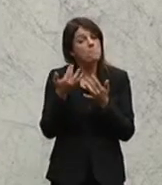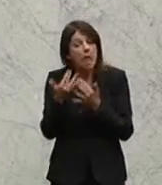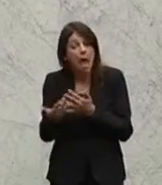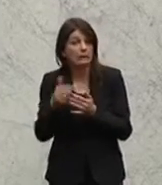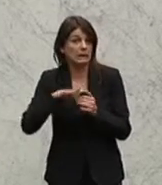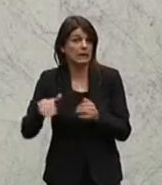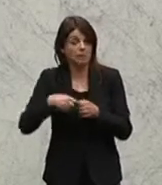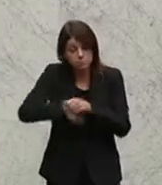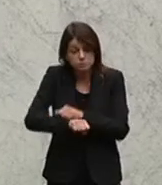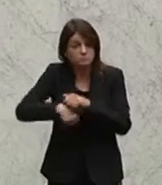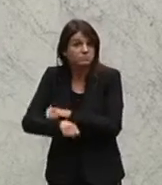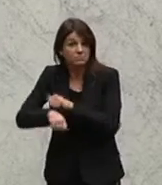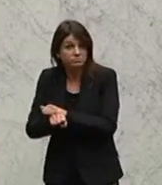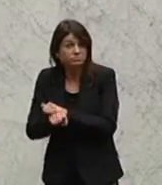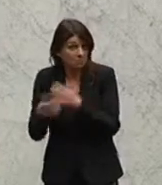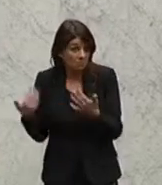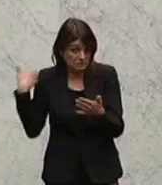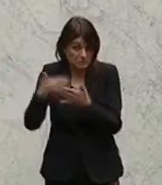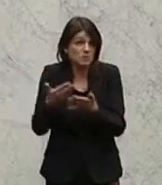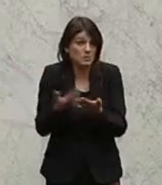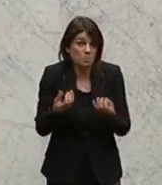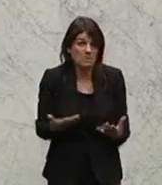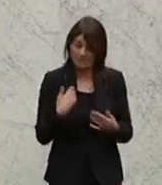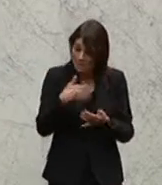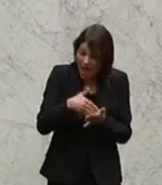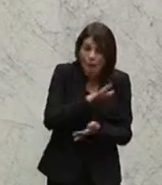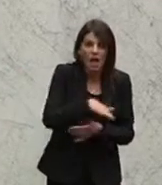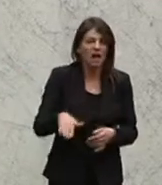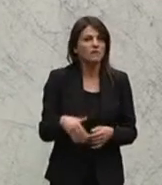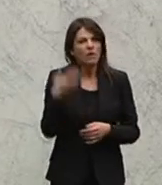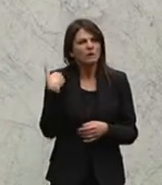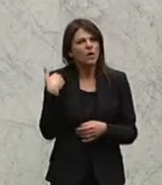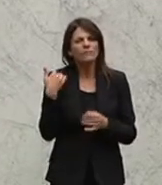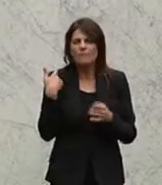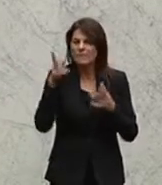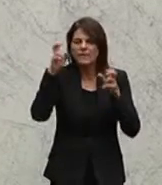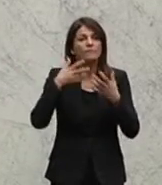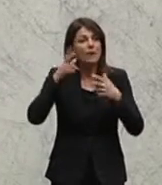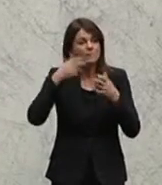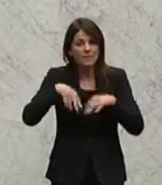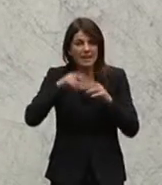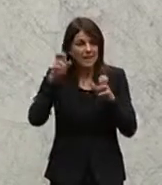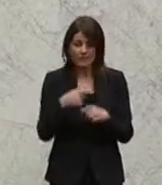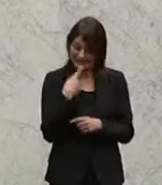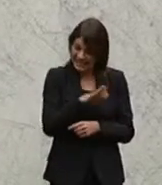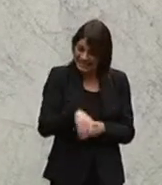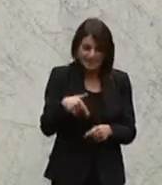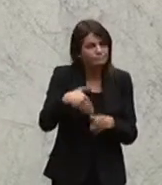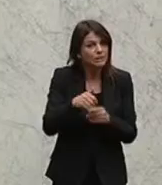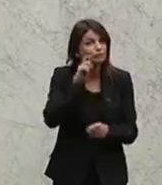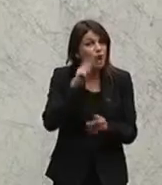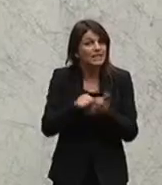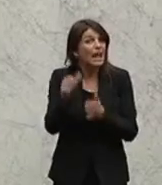Kinder in die Welt zu setzen, die wir brauchen. Ich habe letztens beim Familienthema gesagt, Kinder sind Steuerzahler,